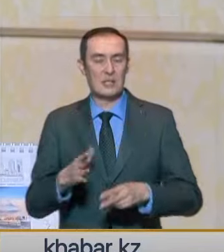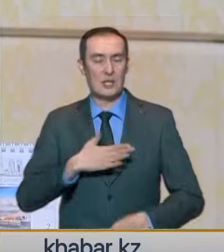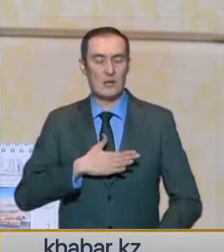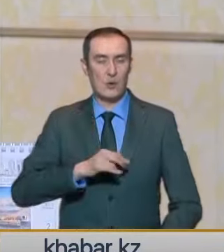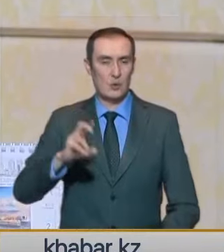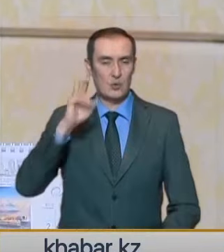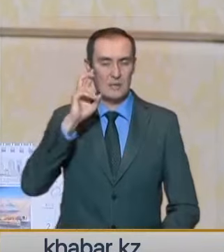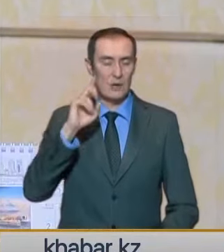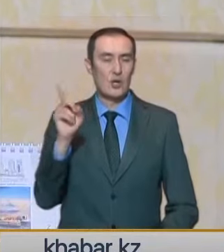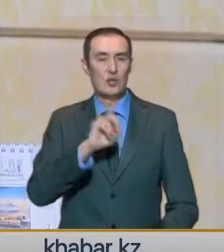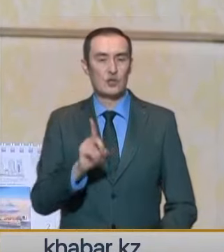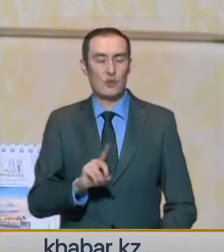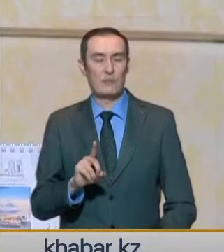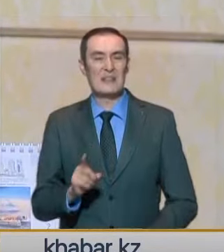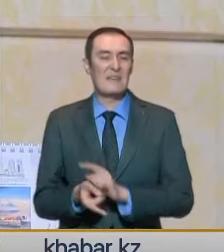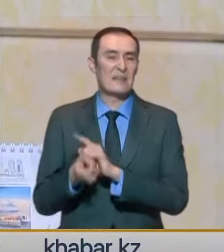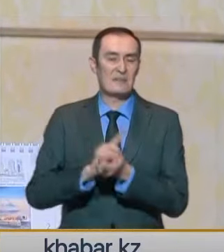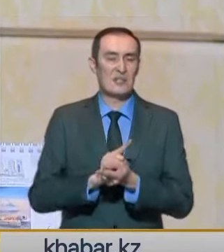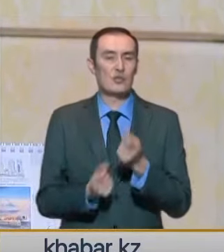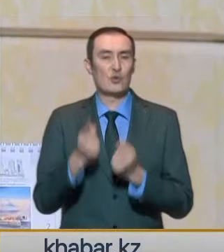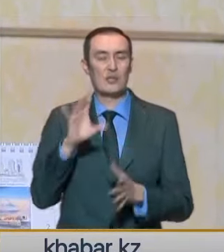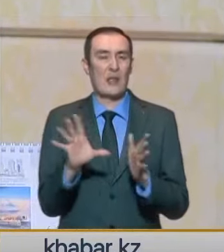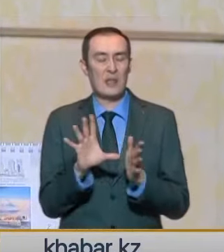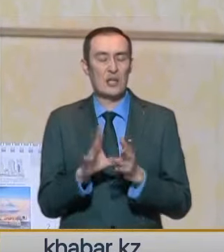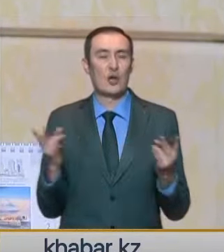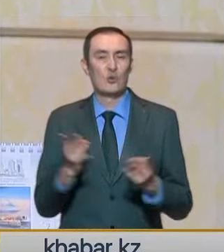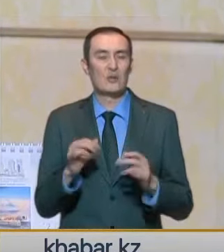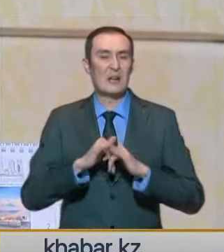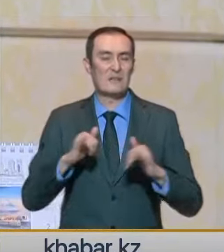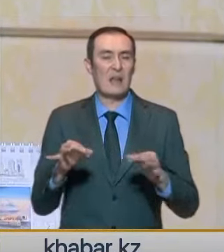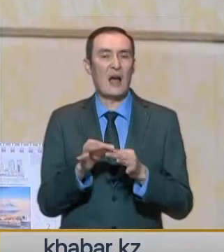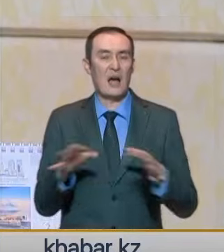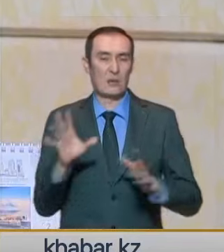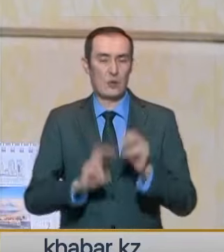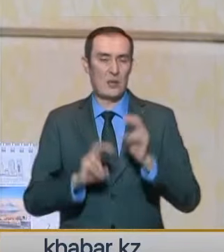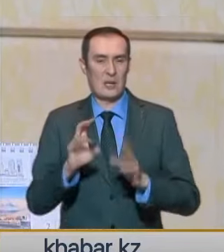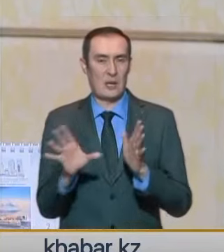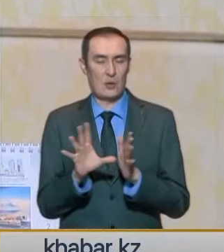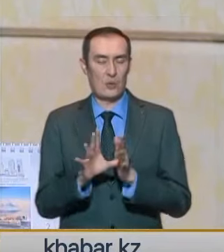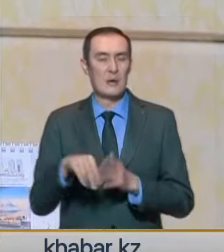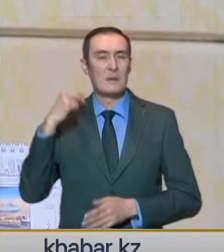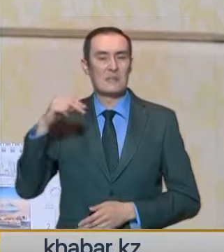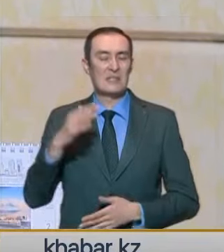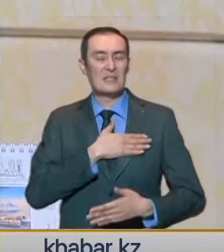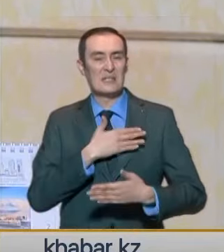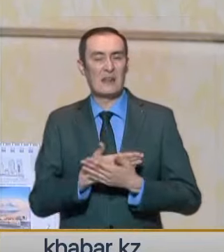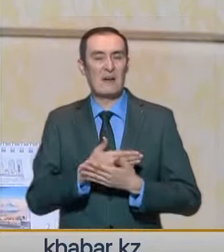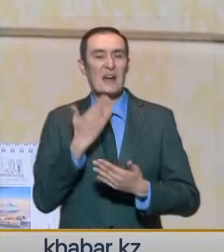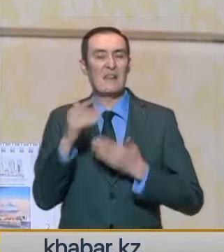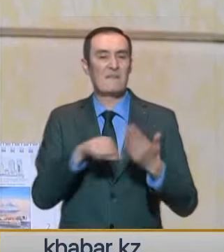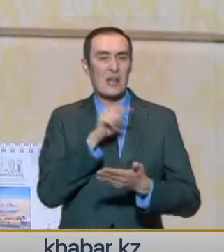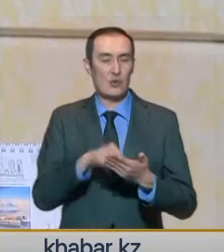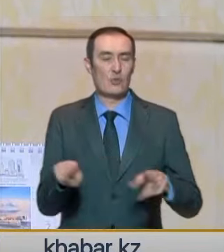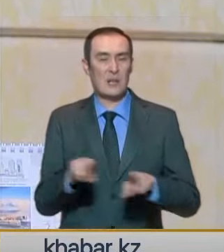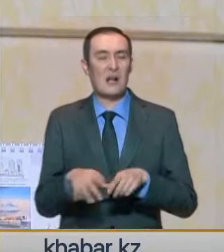нашей страны чтобы диверсифицировать источники энергии нужно развивать атомную энергетику президент инициировал референдум